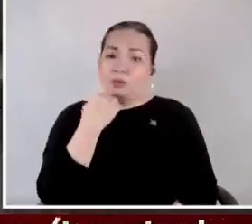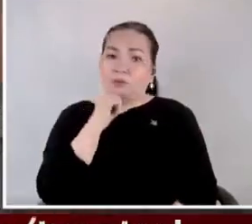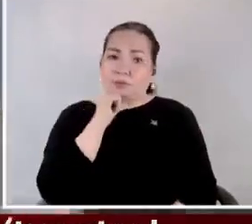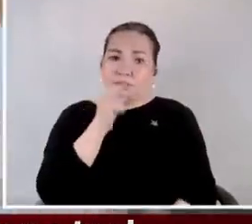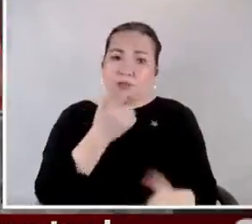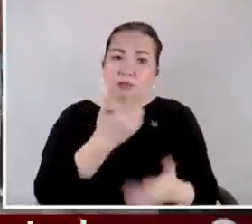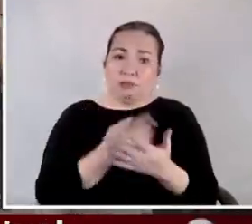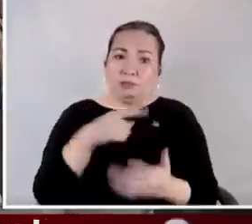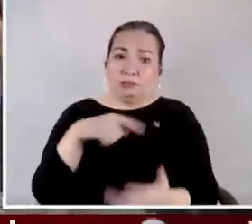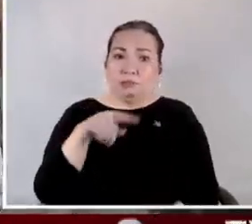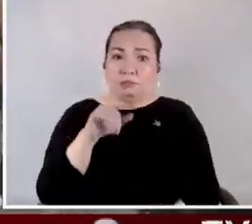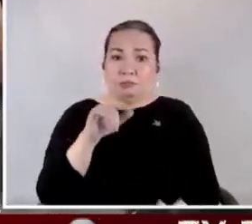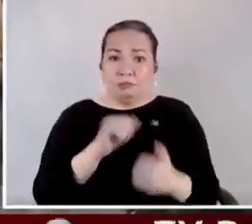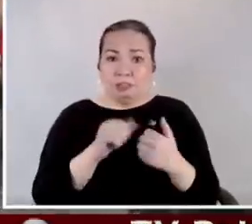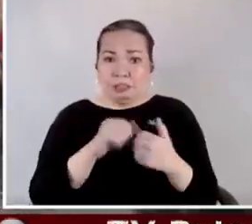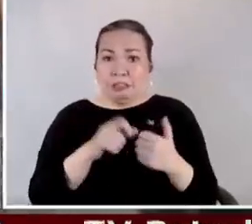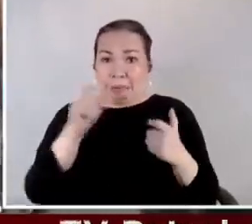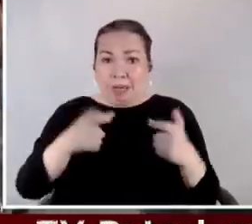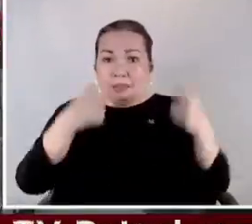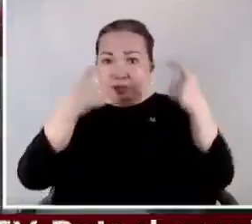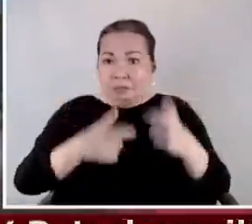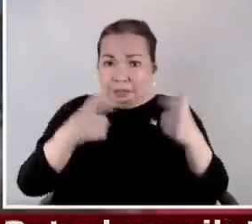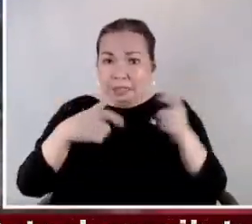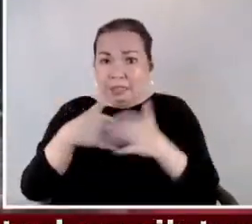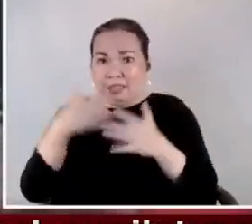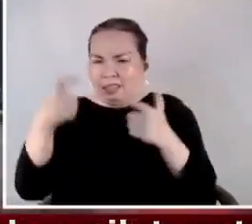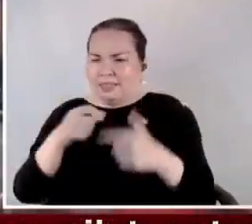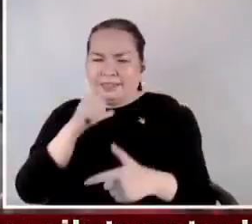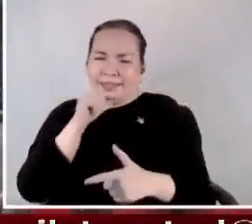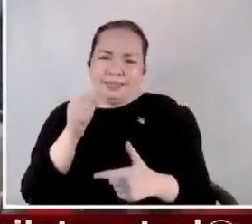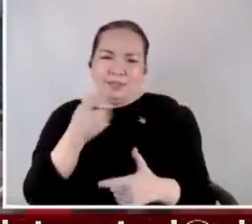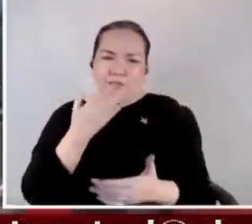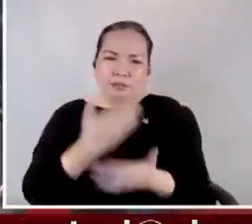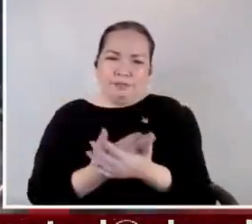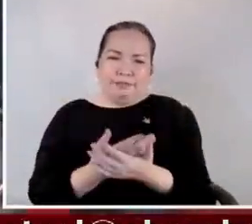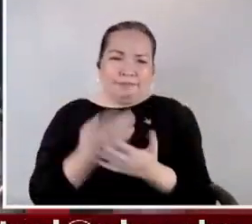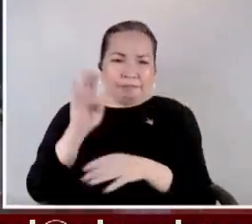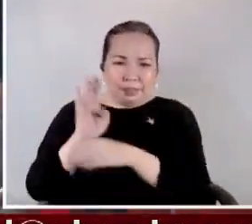na lockdown para rito. Warren De Guzman, ABS-CBN News.